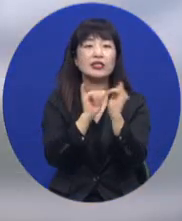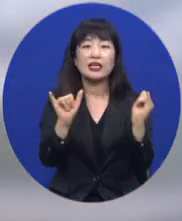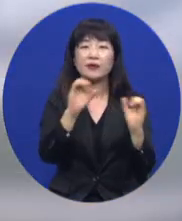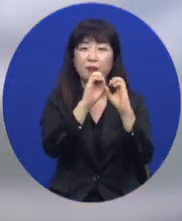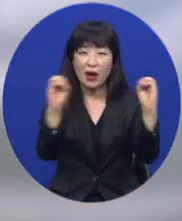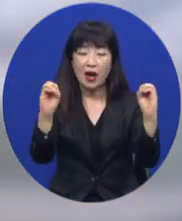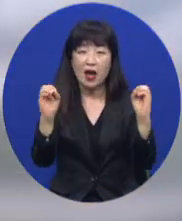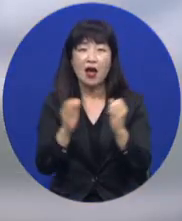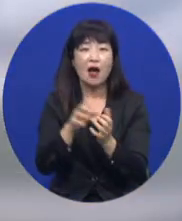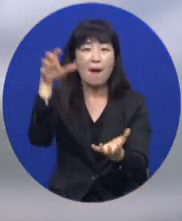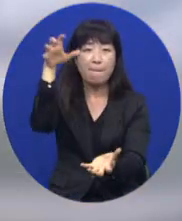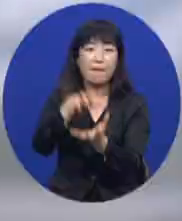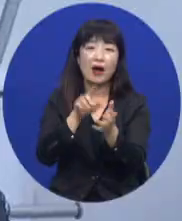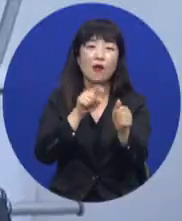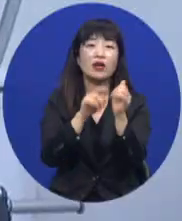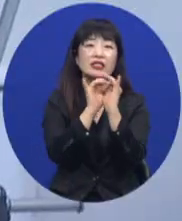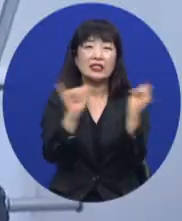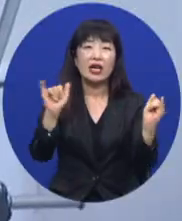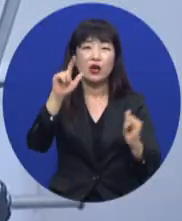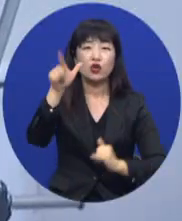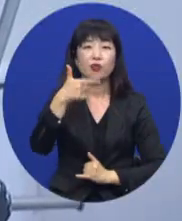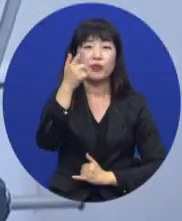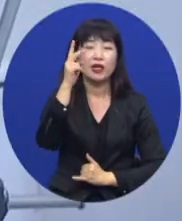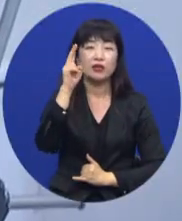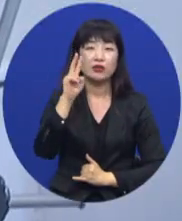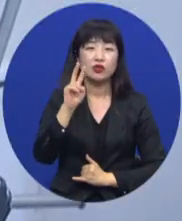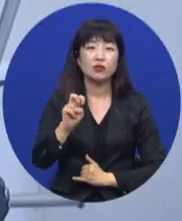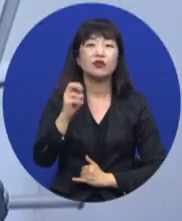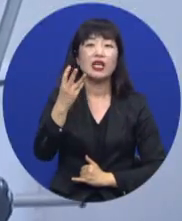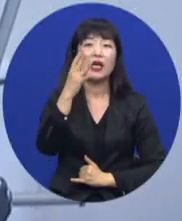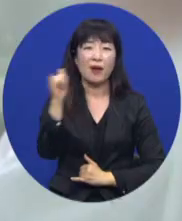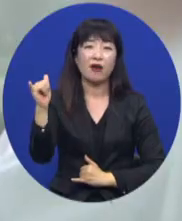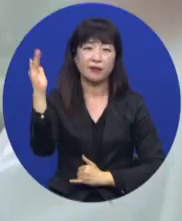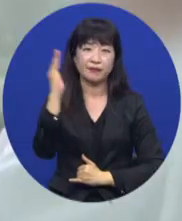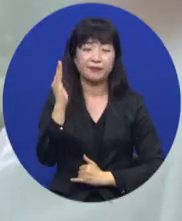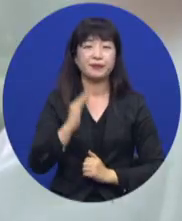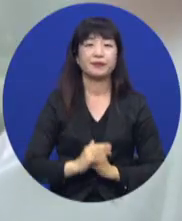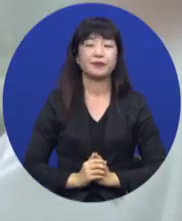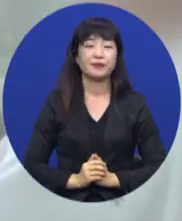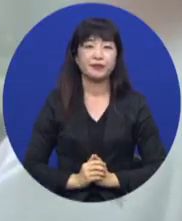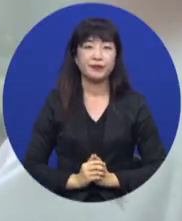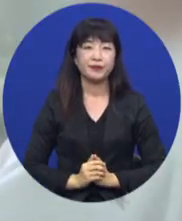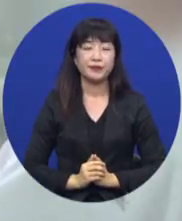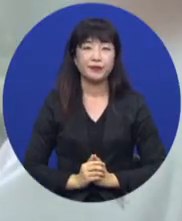누적 확진 자는 600 23명을 유지하고 있습니다